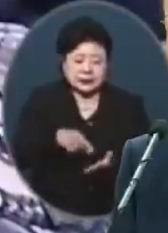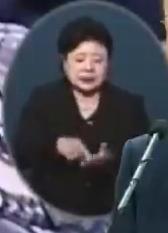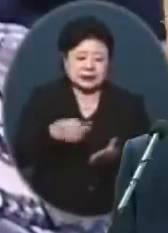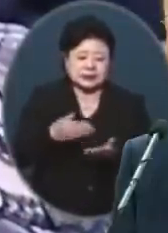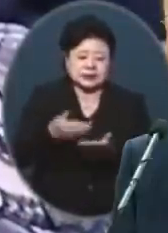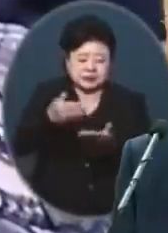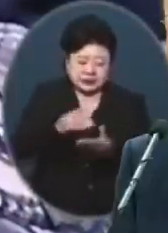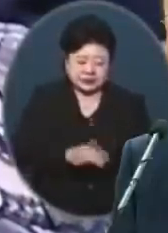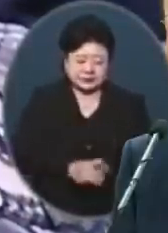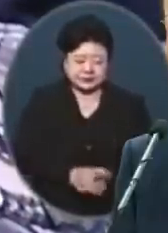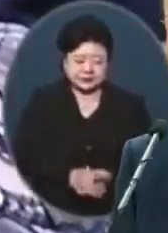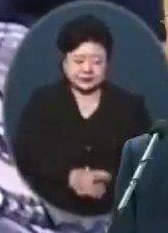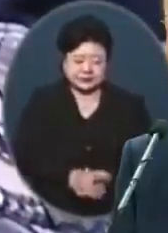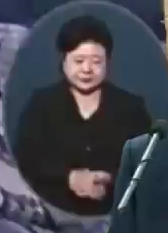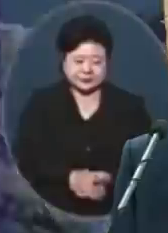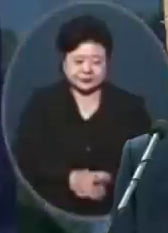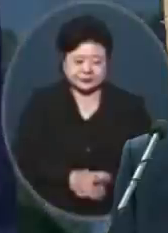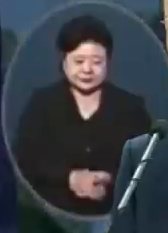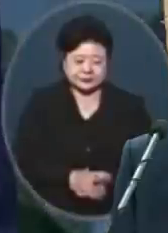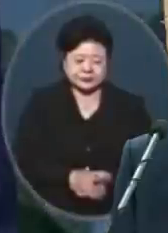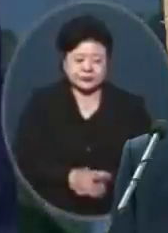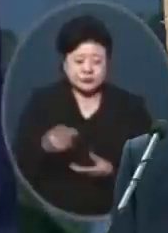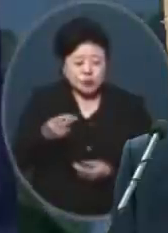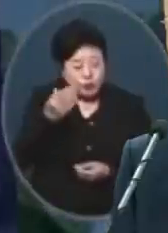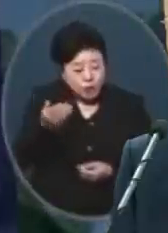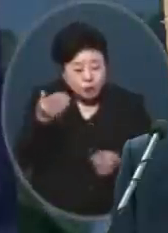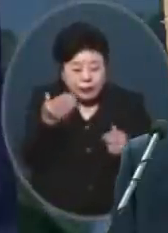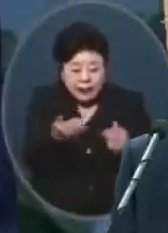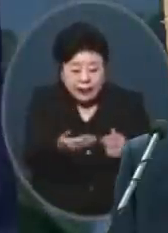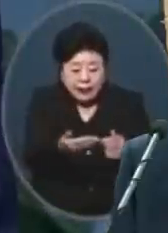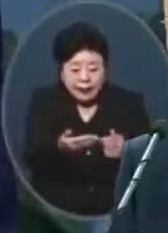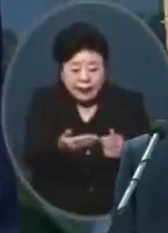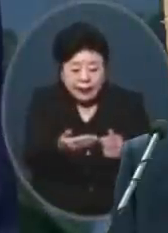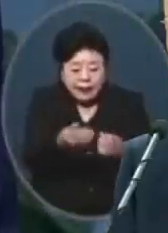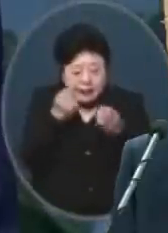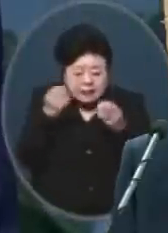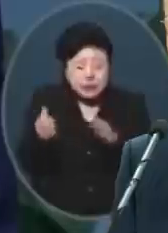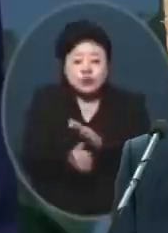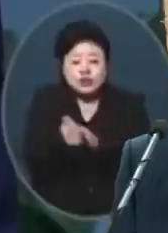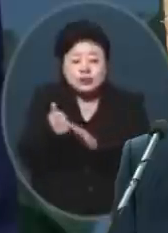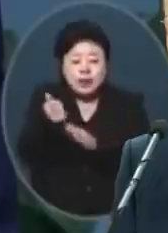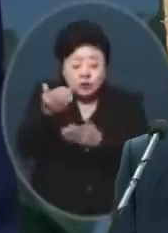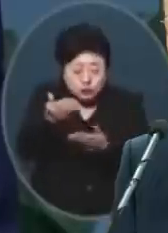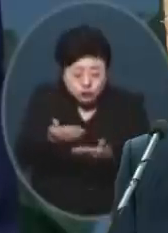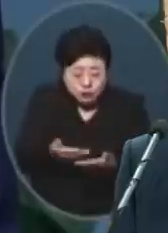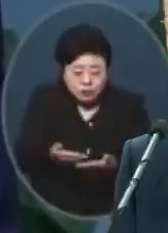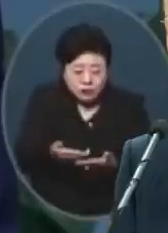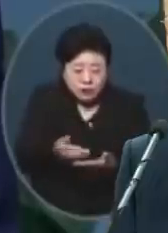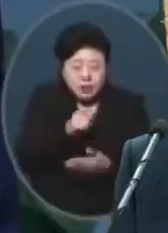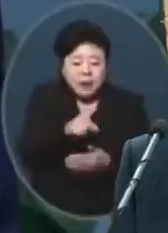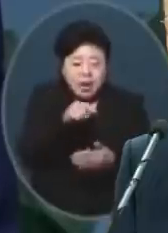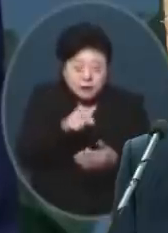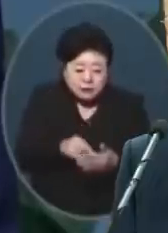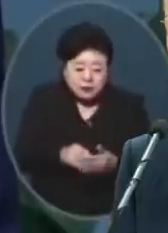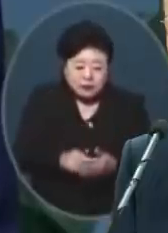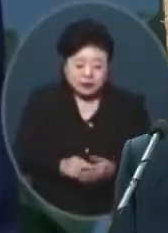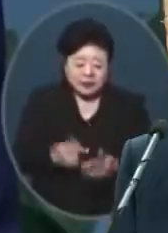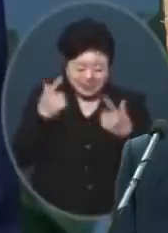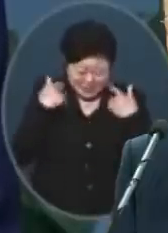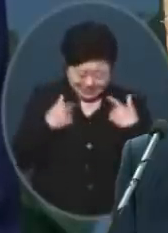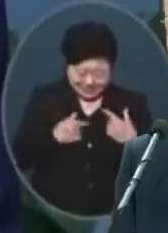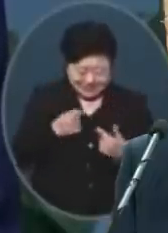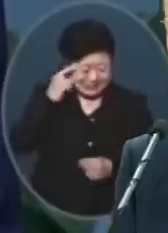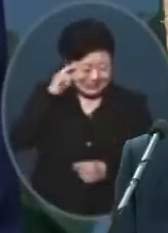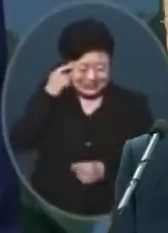생산해 버린 것입니다 그리고 여러분에게 새로운 희망을 주신다는 것을 마음속에 늘